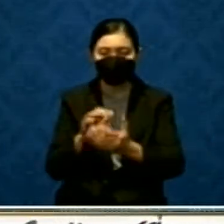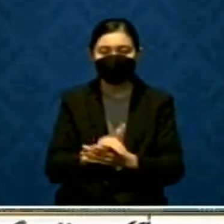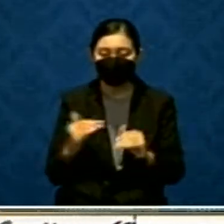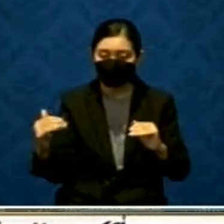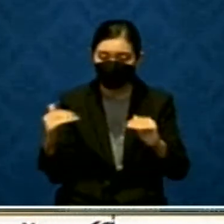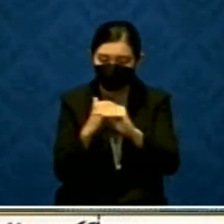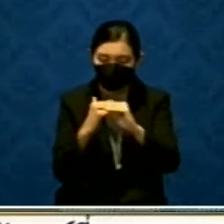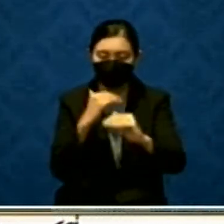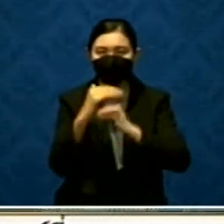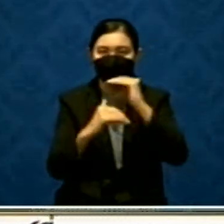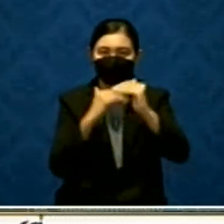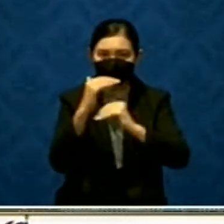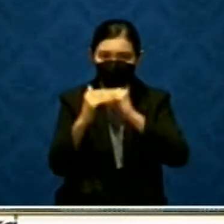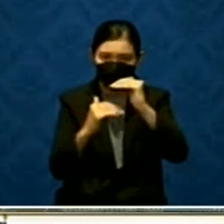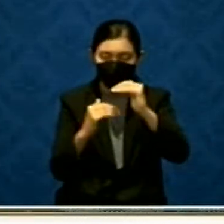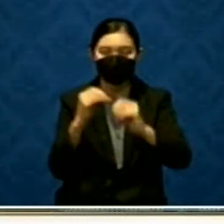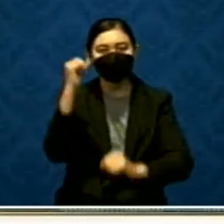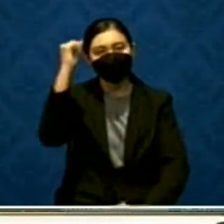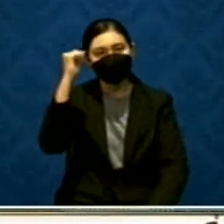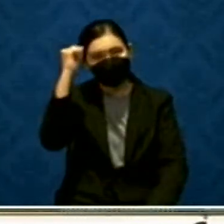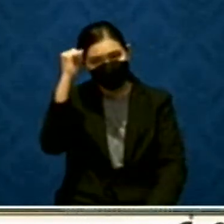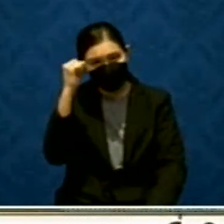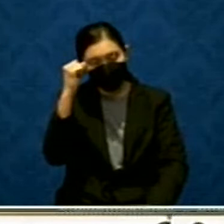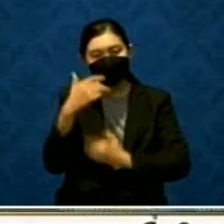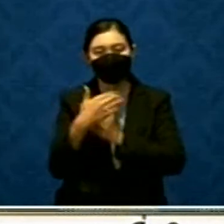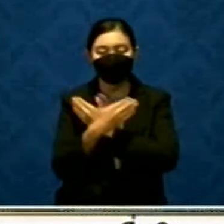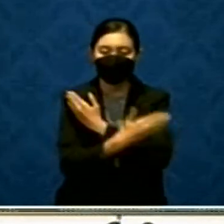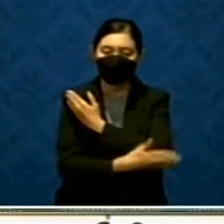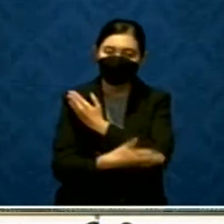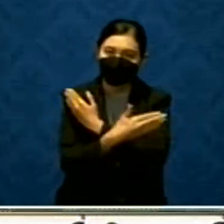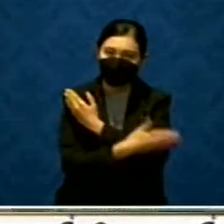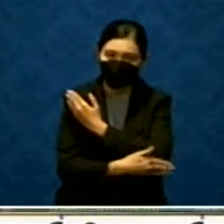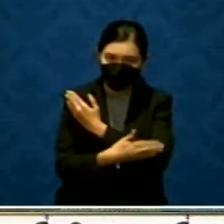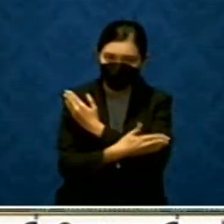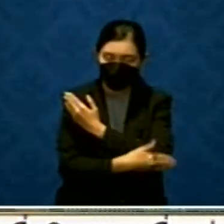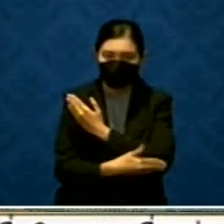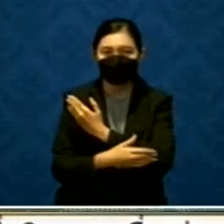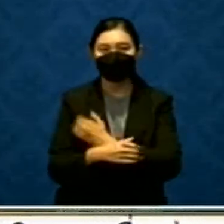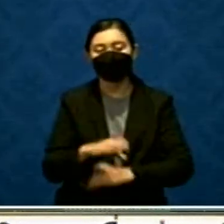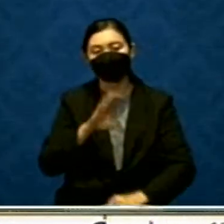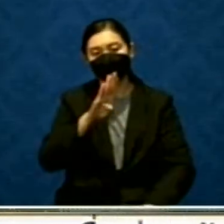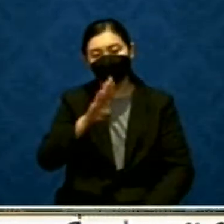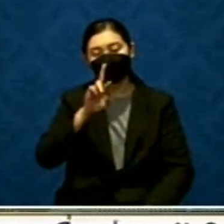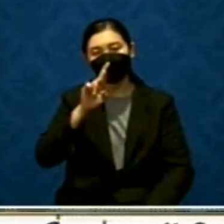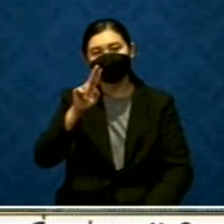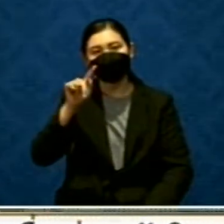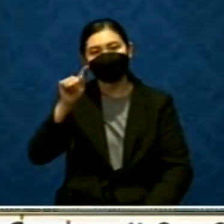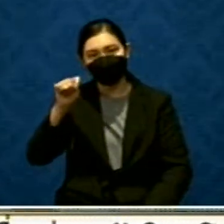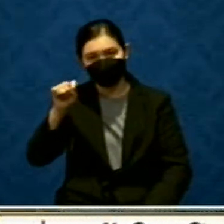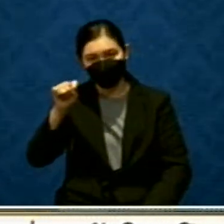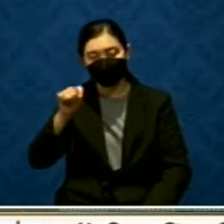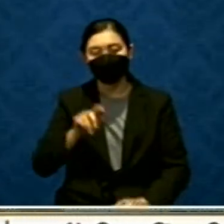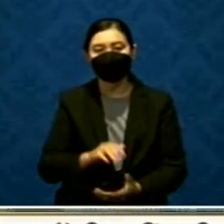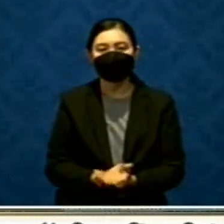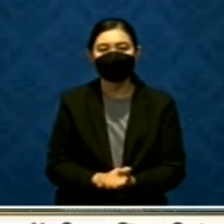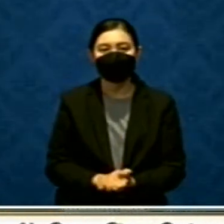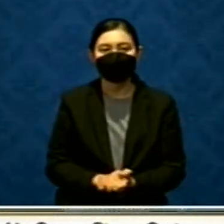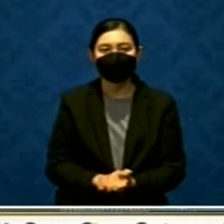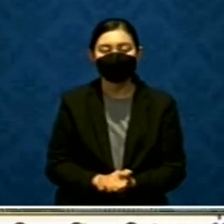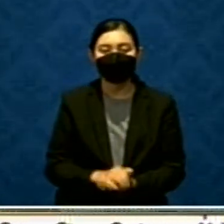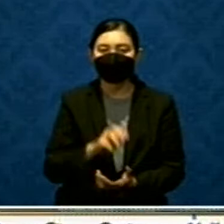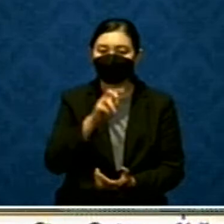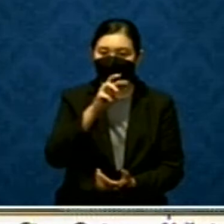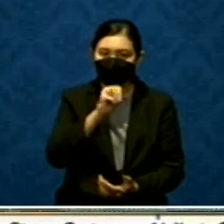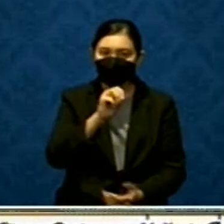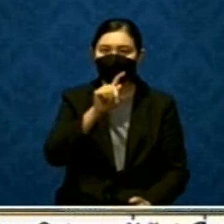ครับเช่นรถเมล์รถไฟรางเบารถ BRT นะครับนอกจากนั้นเนี่ย MRMAP เป็น